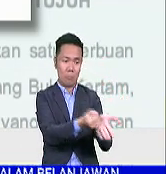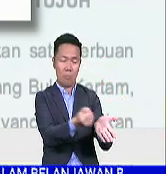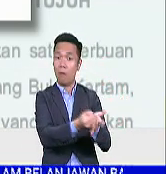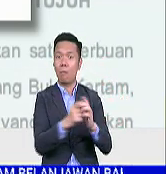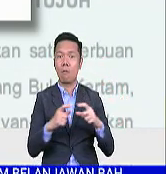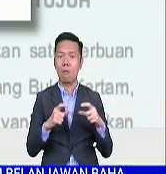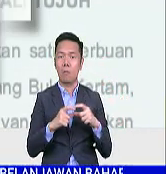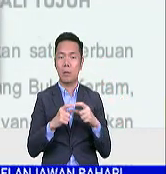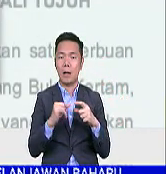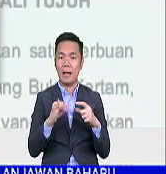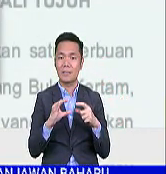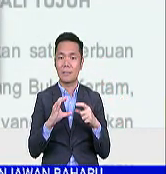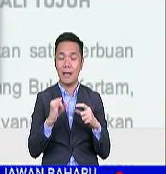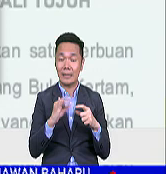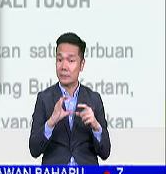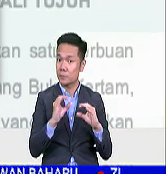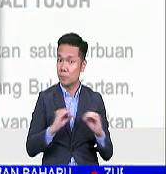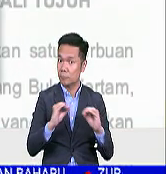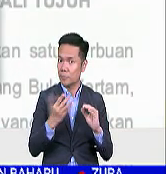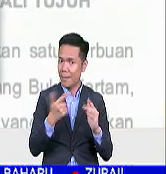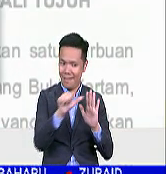diri sah di bawah Akta Imigresen